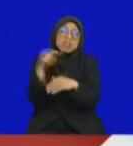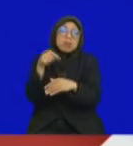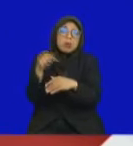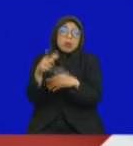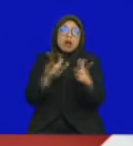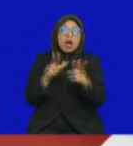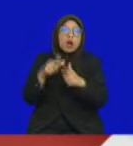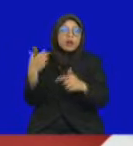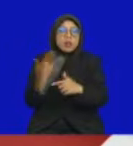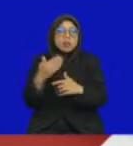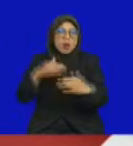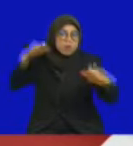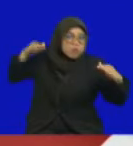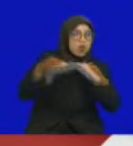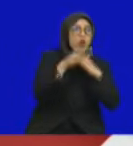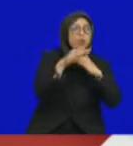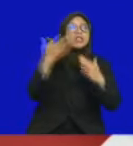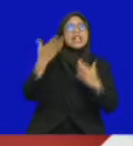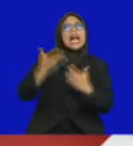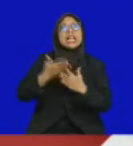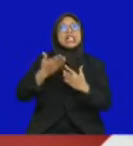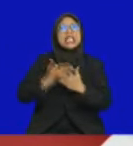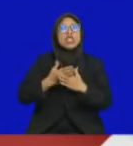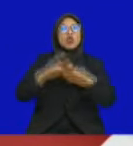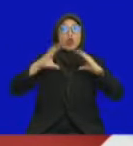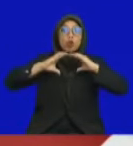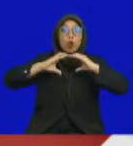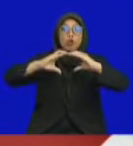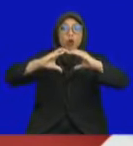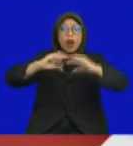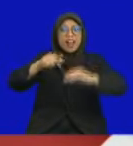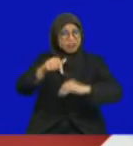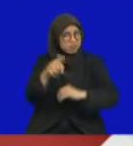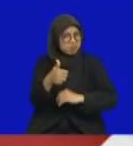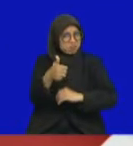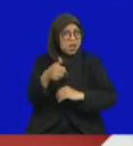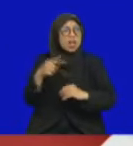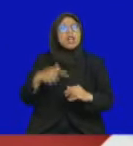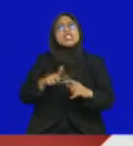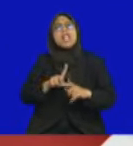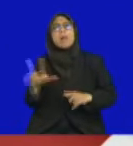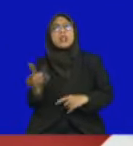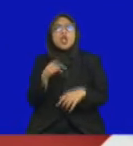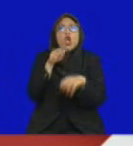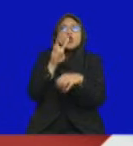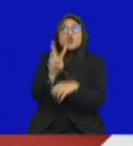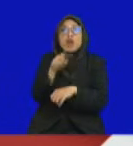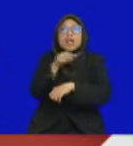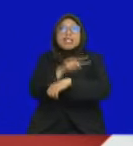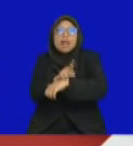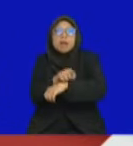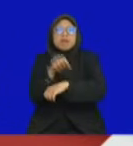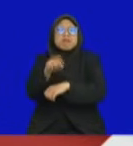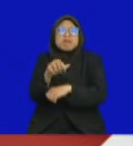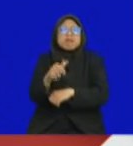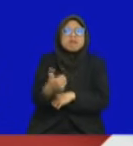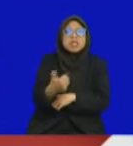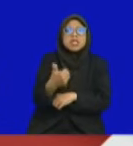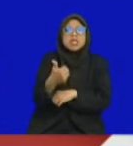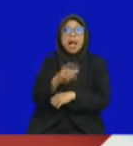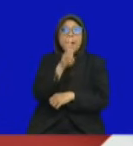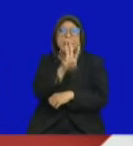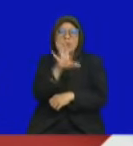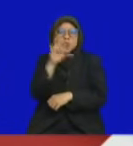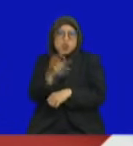bisa menerobos akses itu dengan Terowongan itu maka dari yang selama ini 2 jam hanya bisa ditempuh hanya